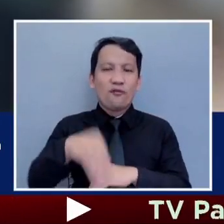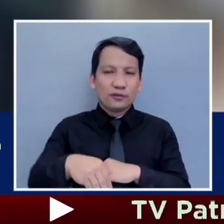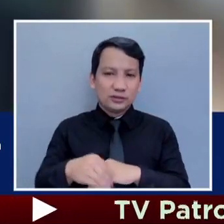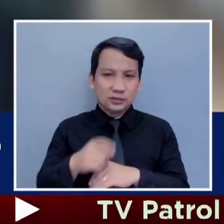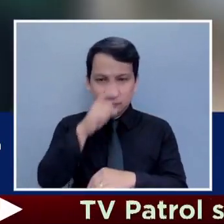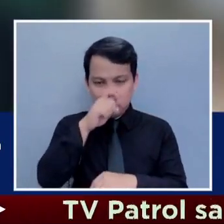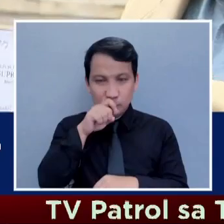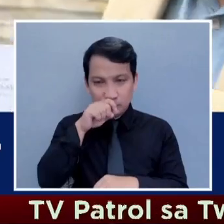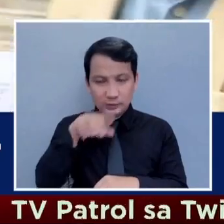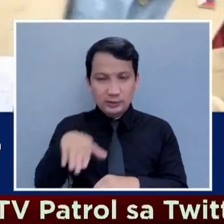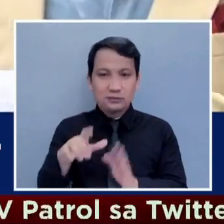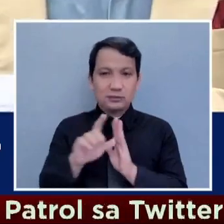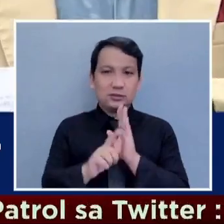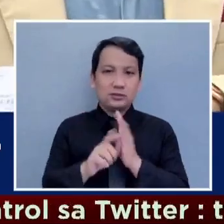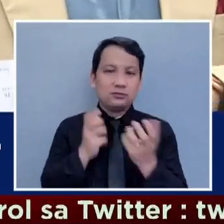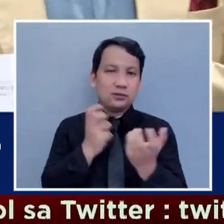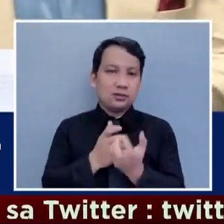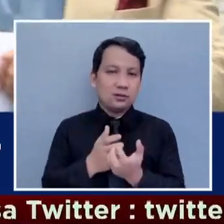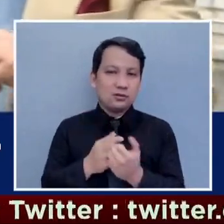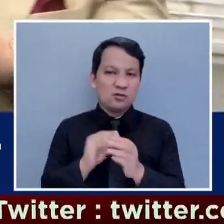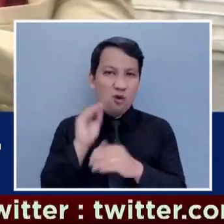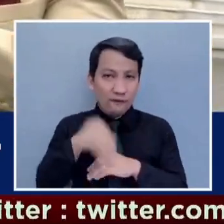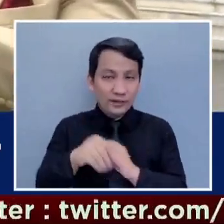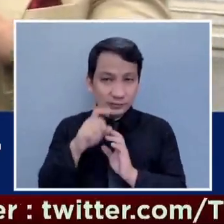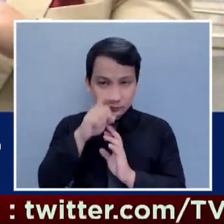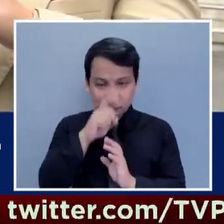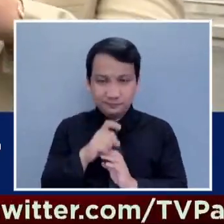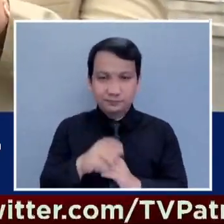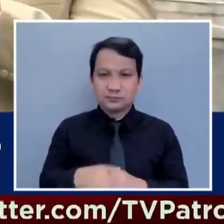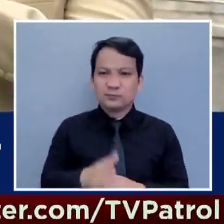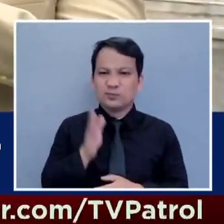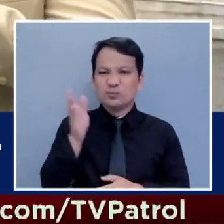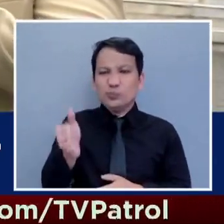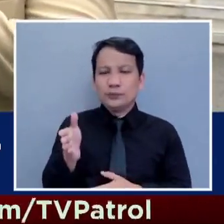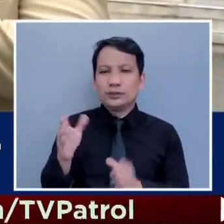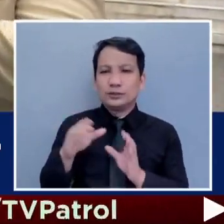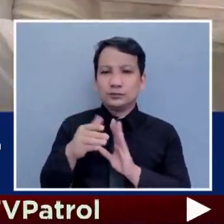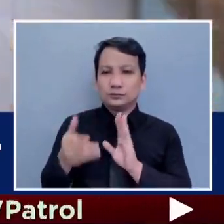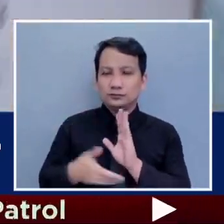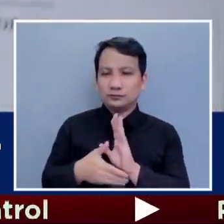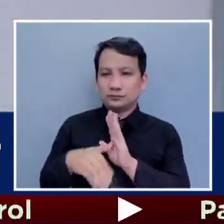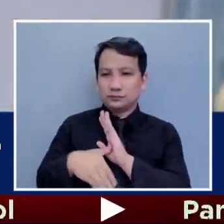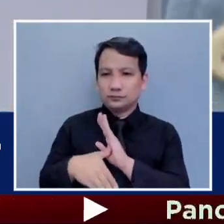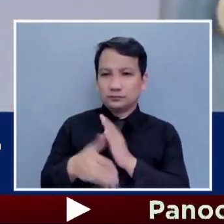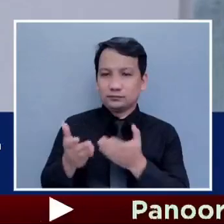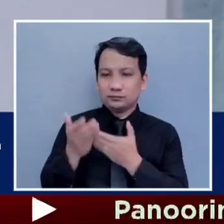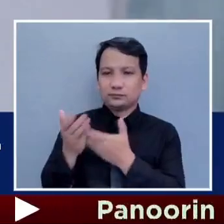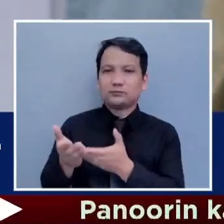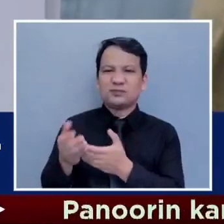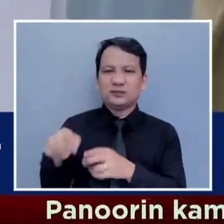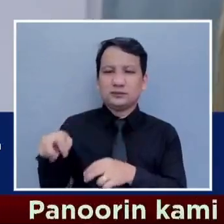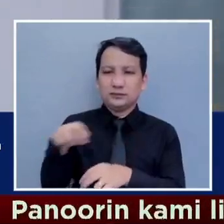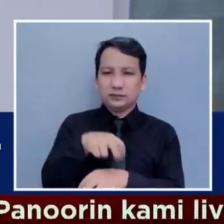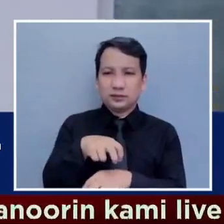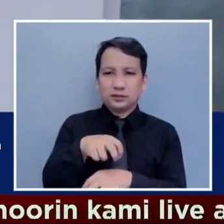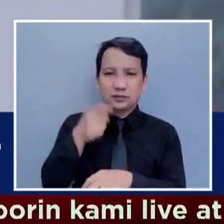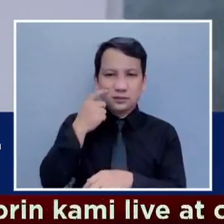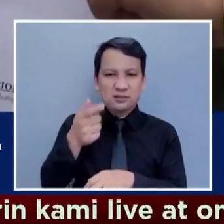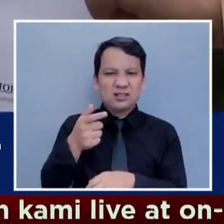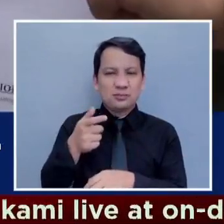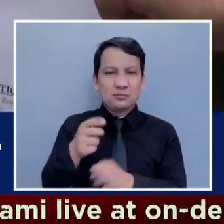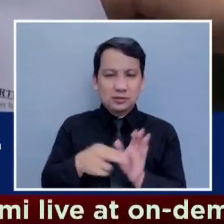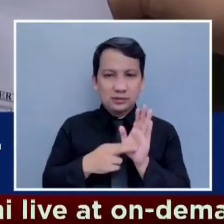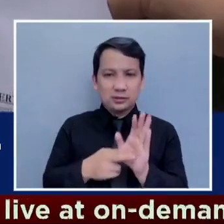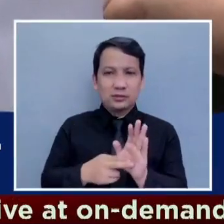Overage siya. Yun ang batas eh. Si Cardema naman dumulog sa Korte Suprema para pigilin ang pag-upo ni Guanzon bilang kinatawan